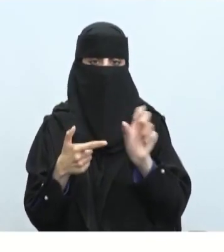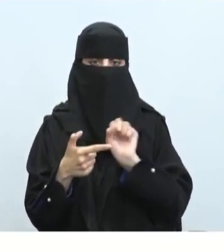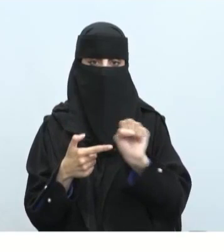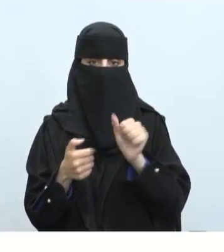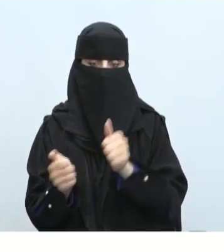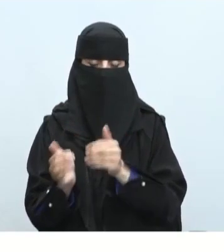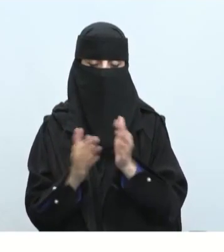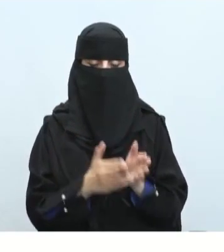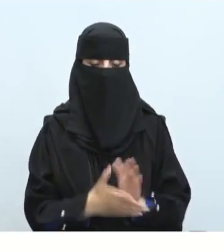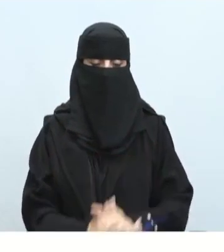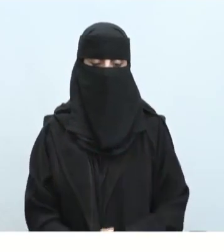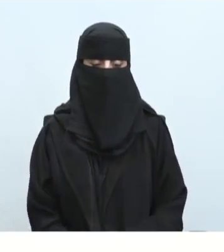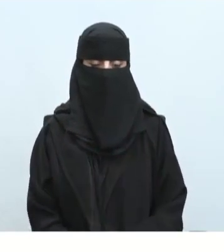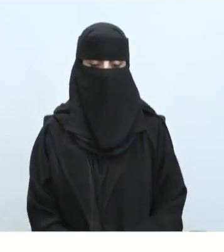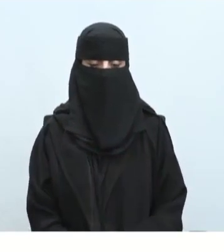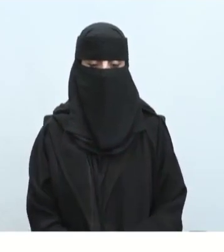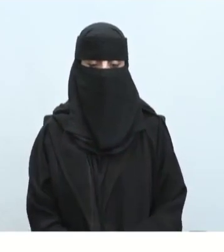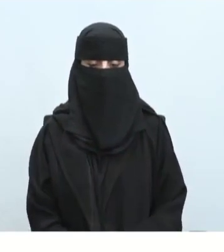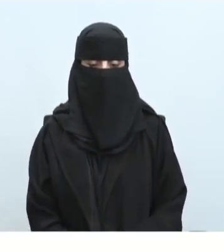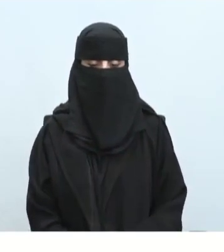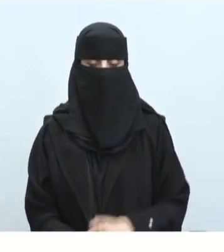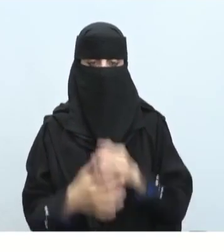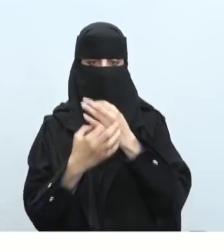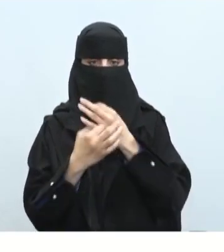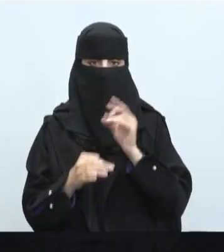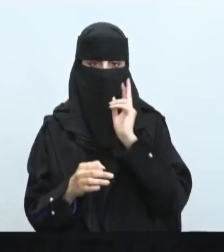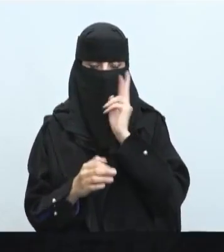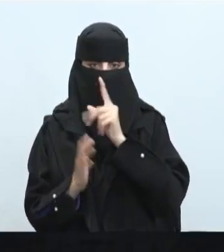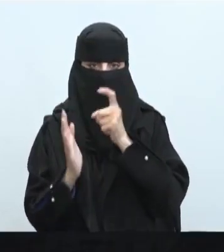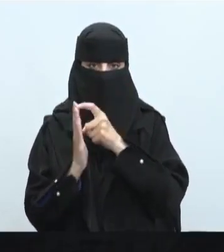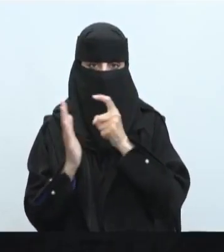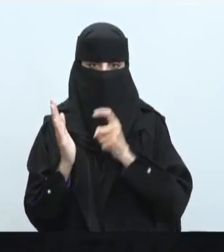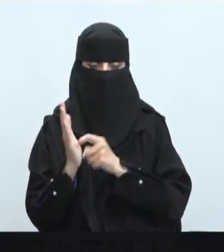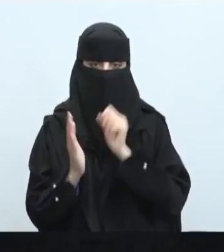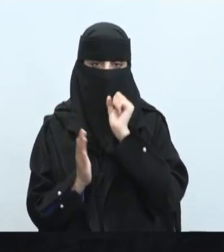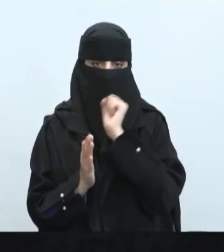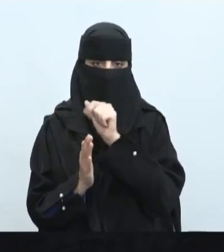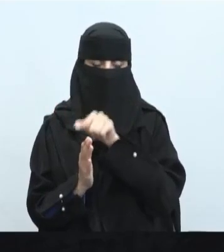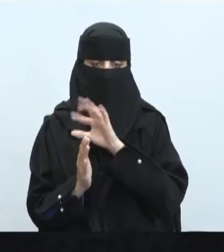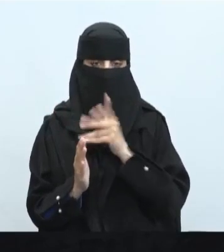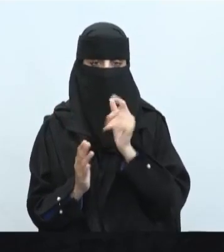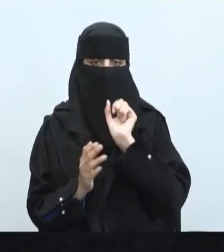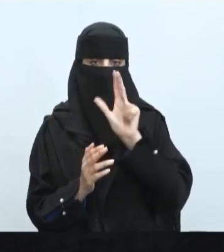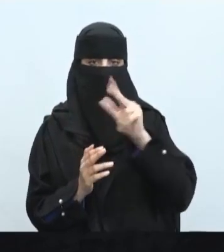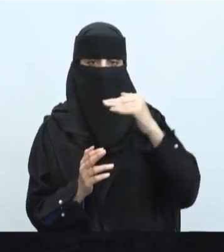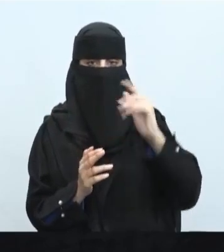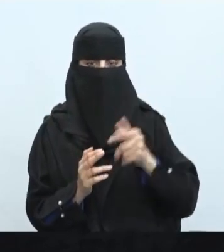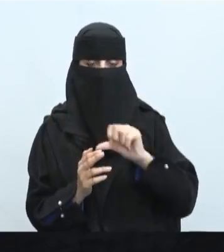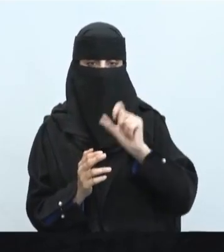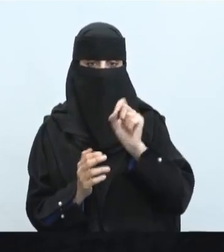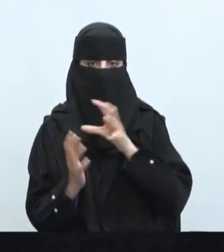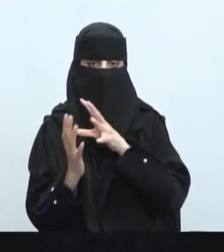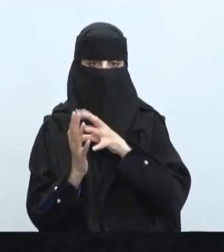خبرها اذا نلاحظ من خلال هذه القاعده ان الحروف الناسخه